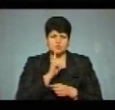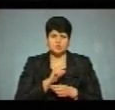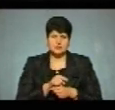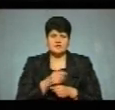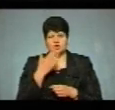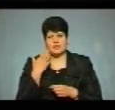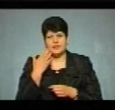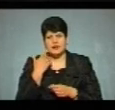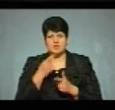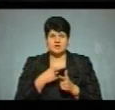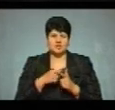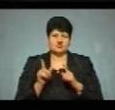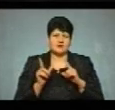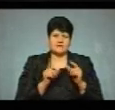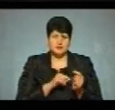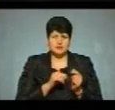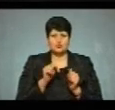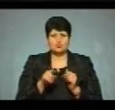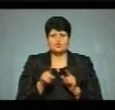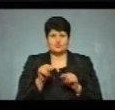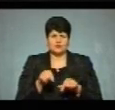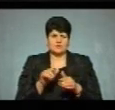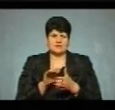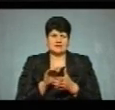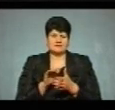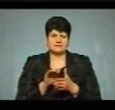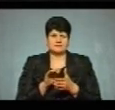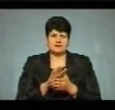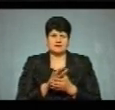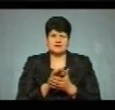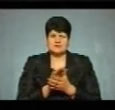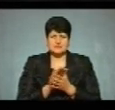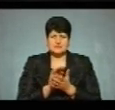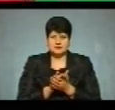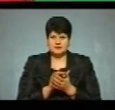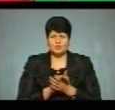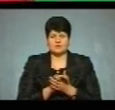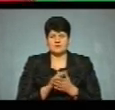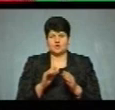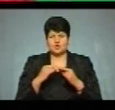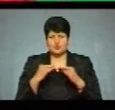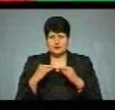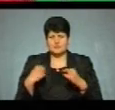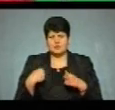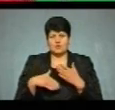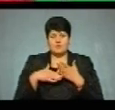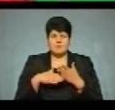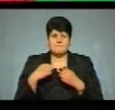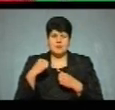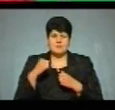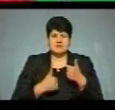та легше, ніж на виїзді, тому що тут знайомі столи, атмосфера. Мені допомагає